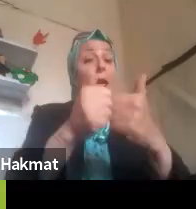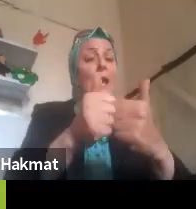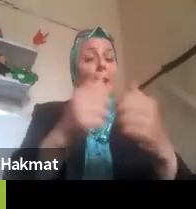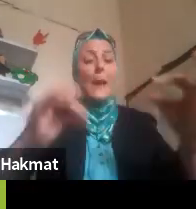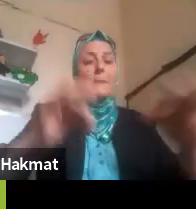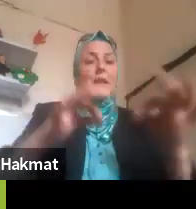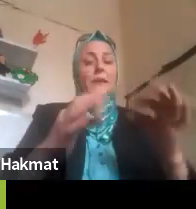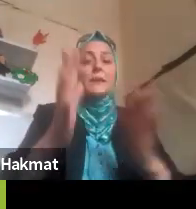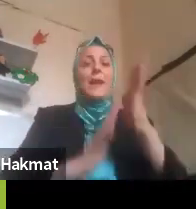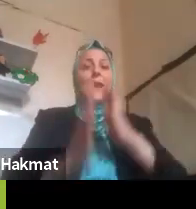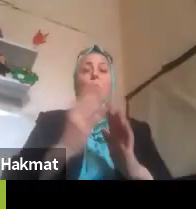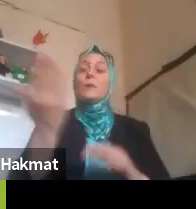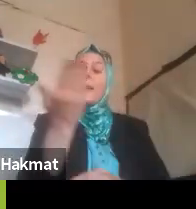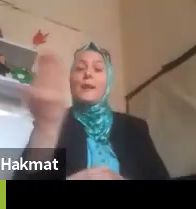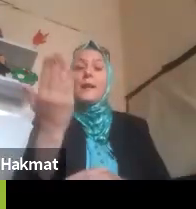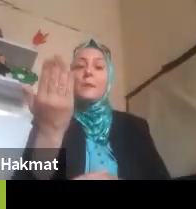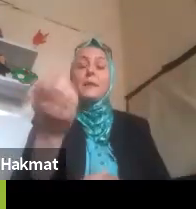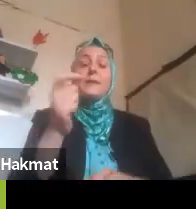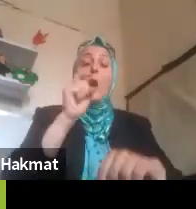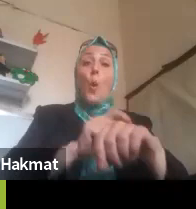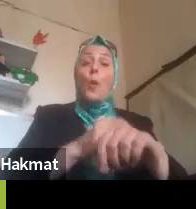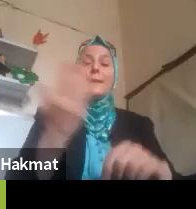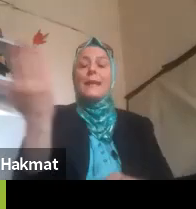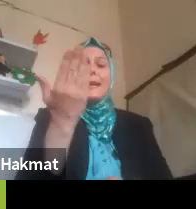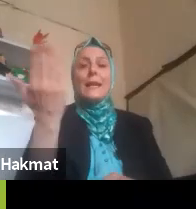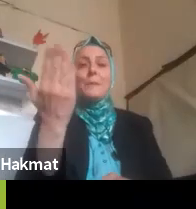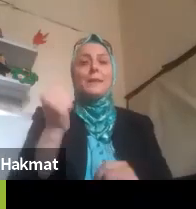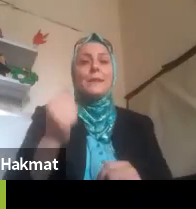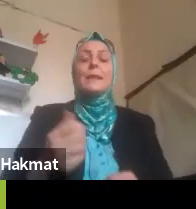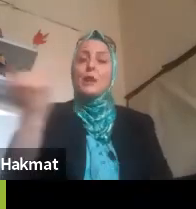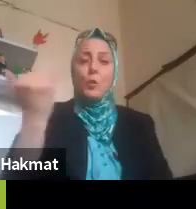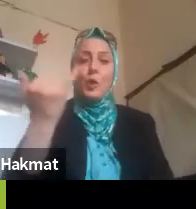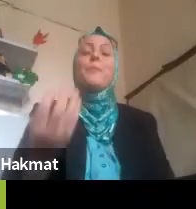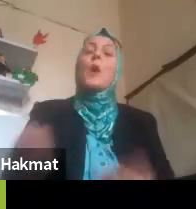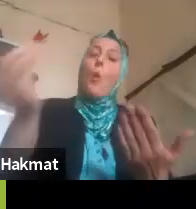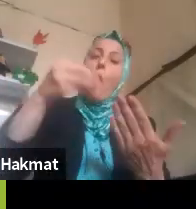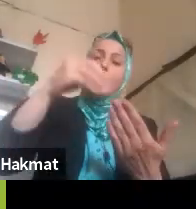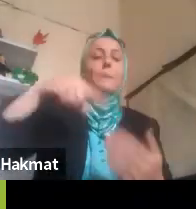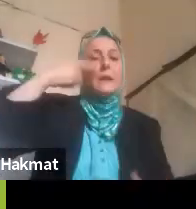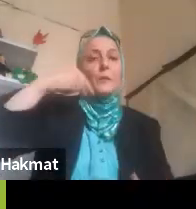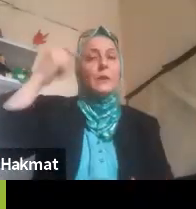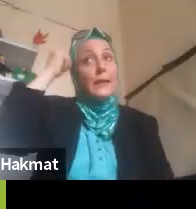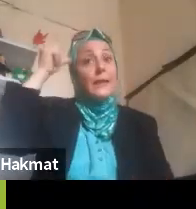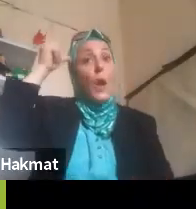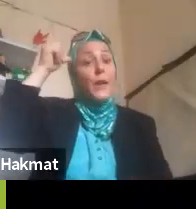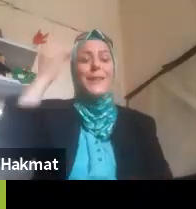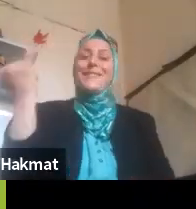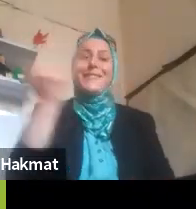وأثناء المدرسة مهم جدا، وأيضا كما ذكرت قضية التوعي مهمة جدا للوصول إلى